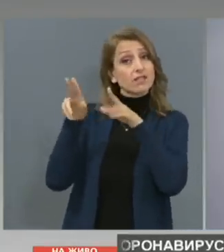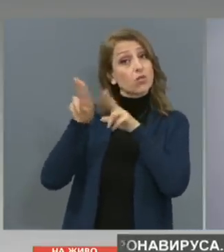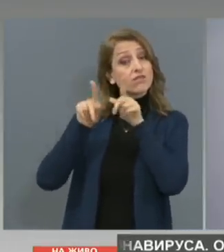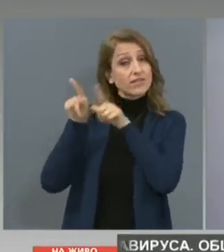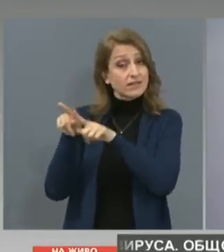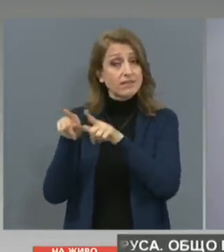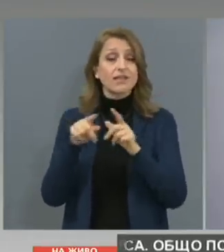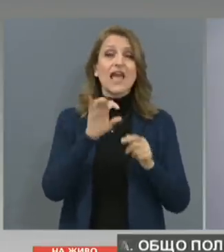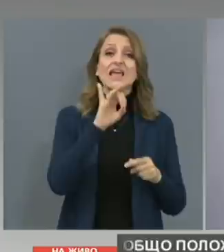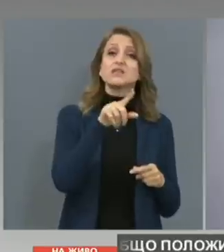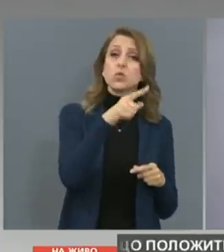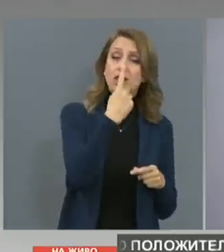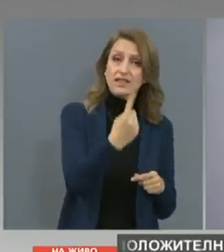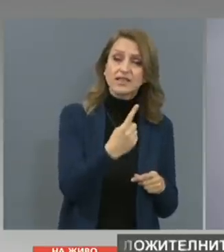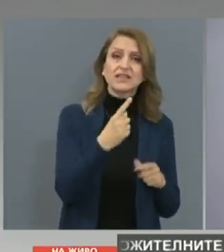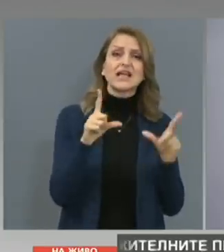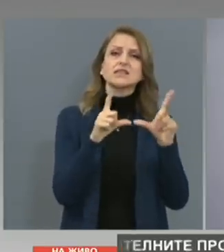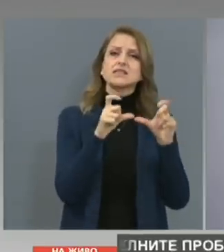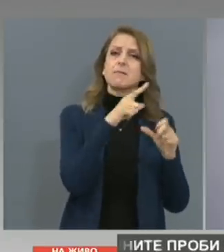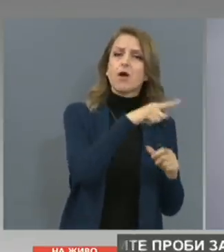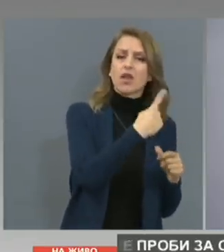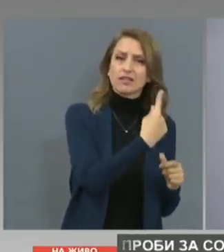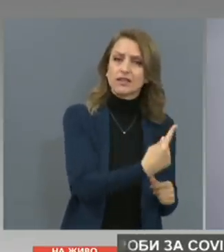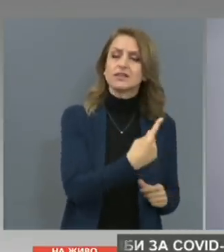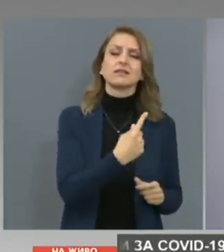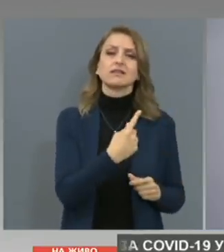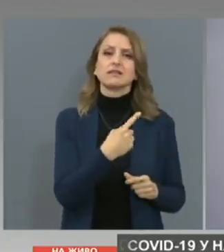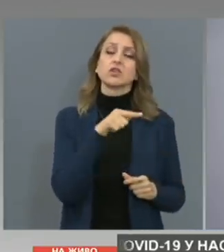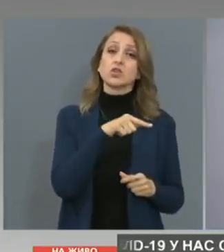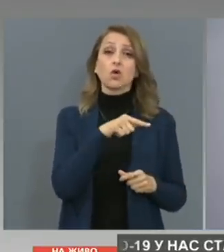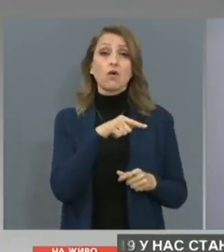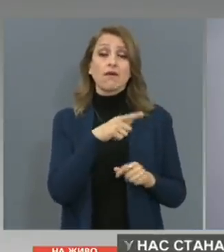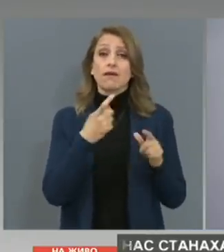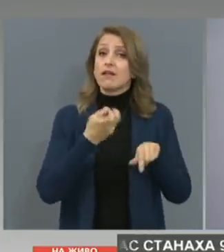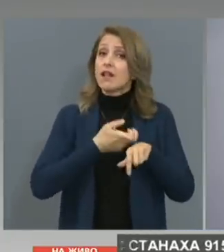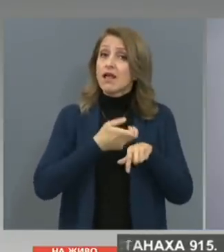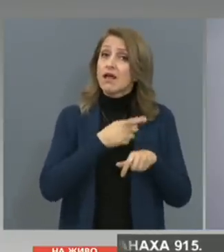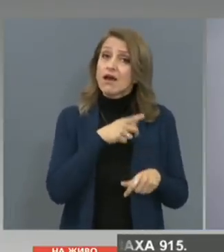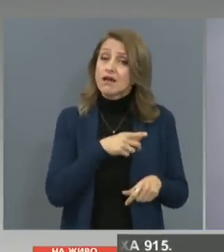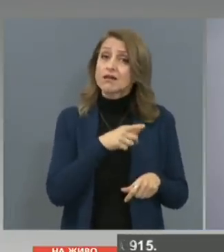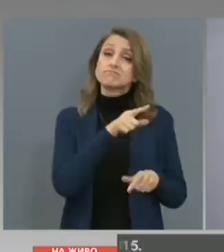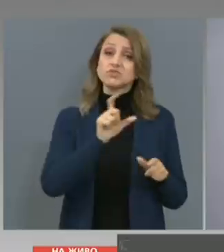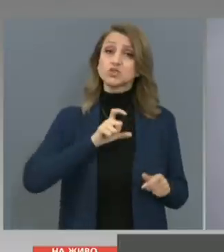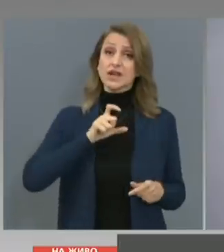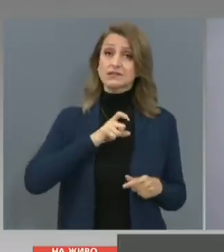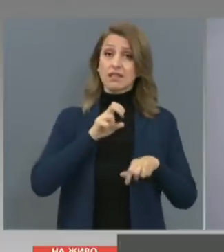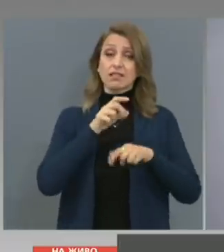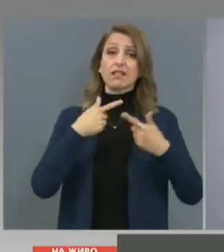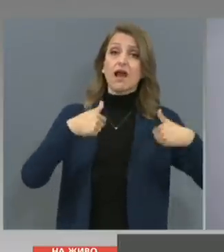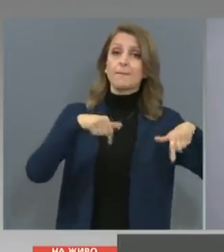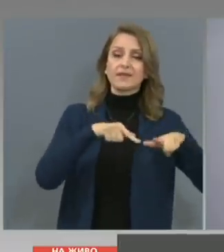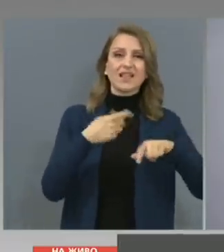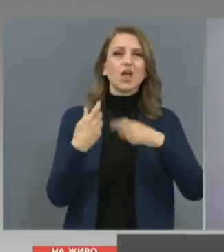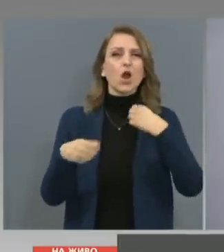В ИСУ 1, в Смолян 1, той е лекар, който е в частен кабинет,